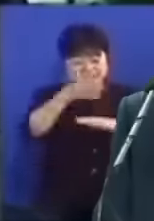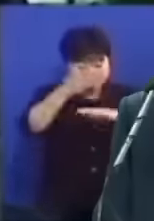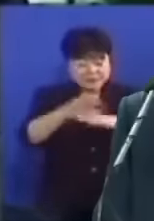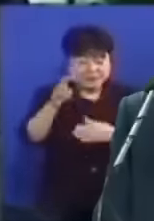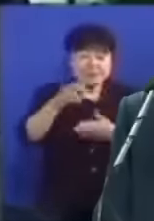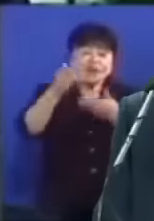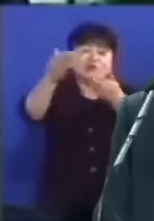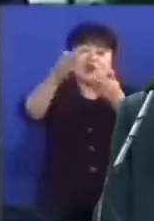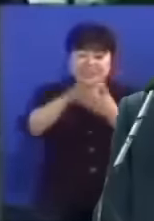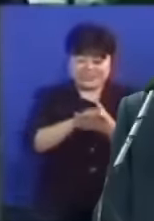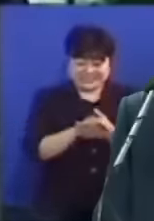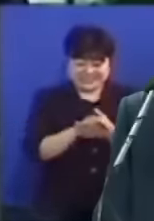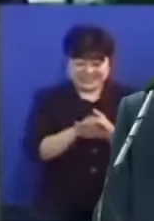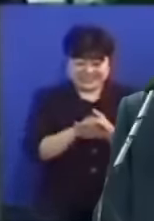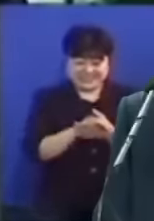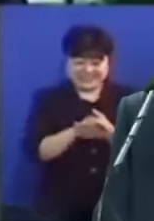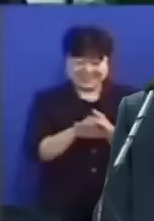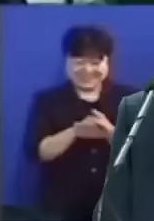감사와 찬양은